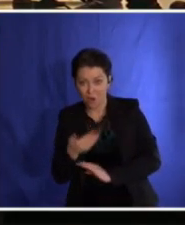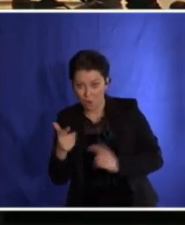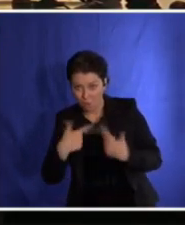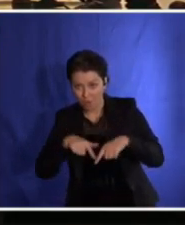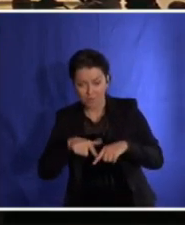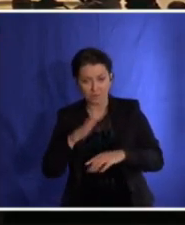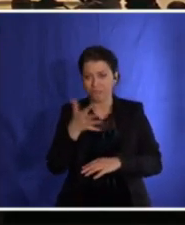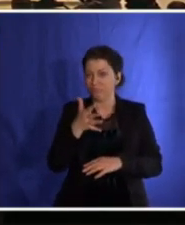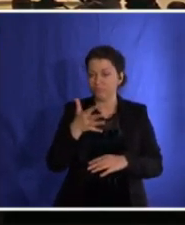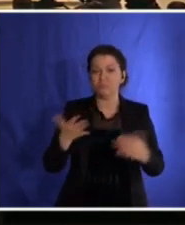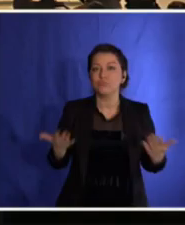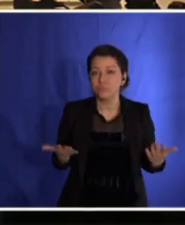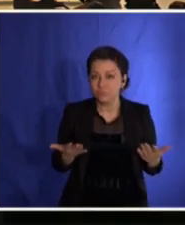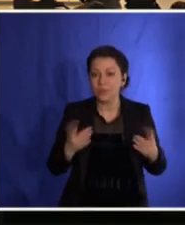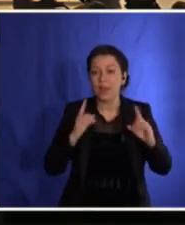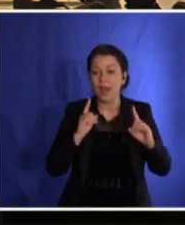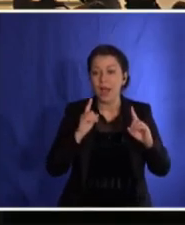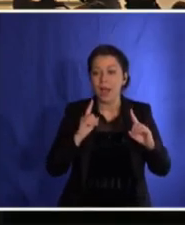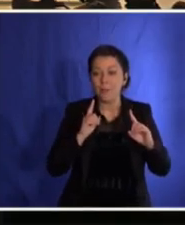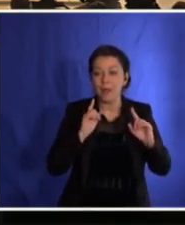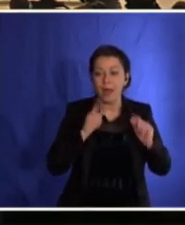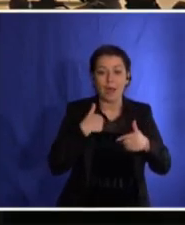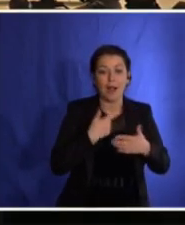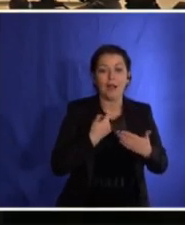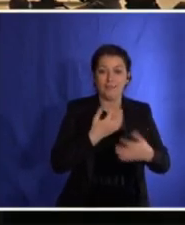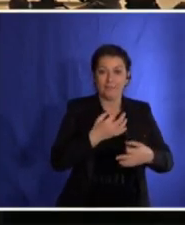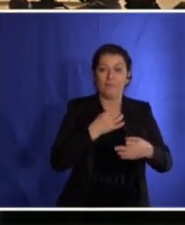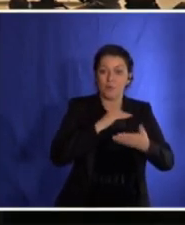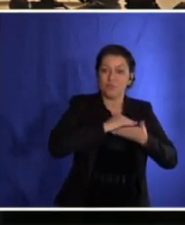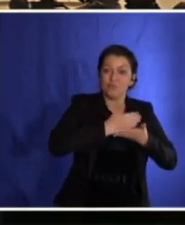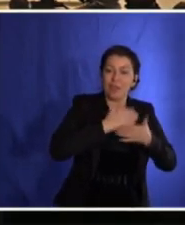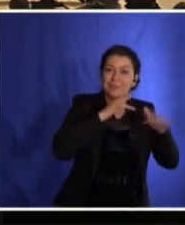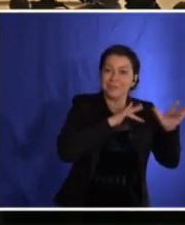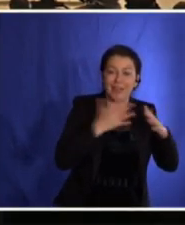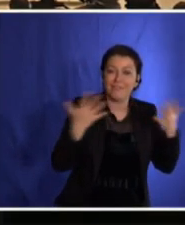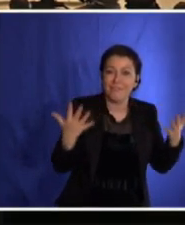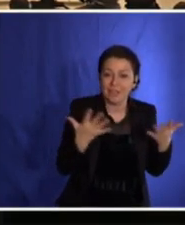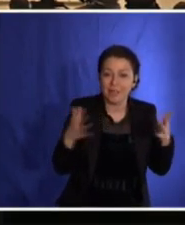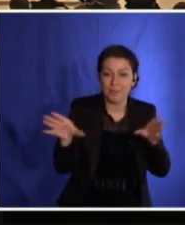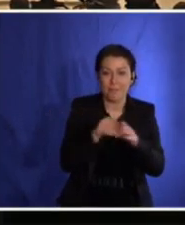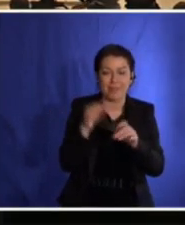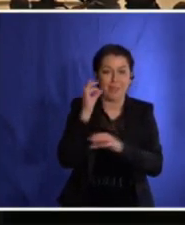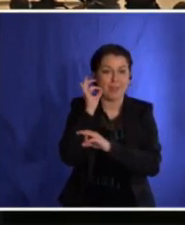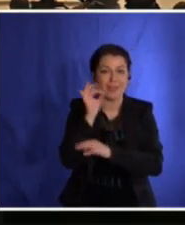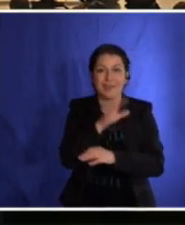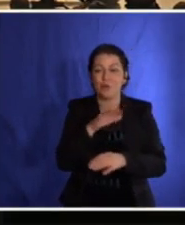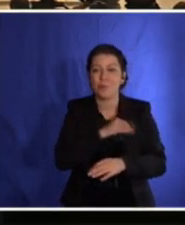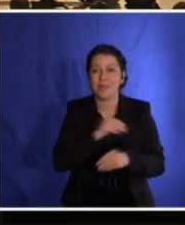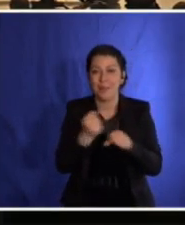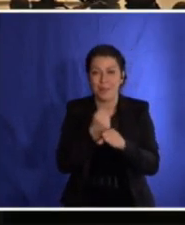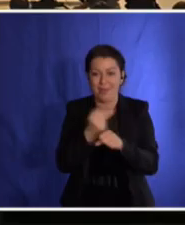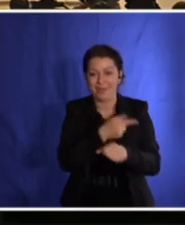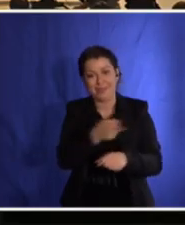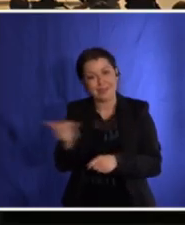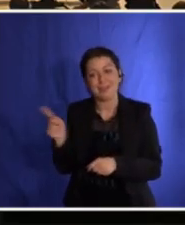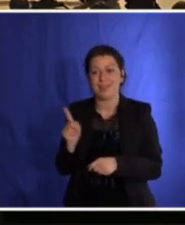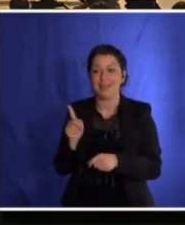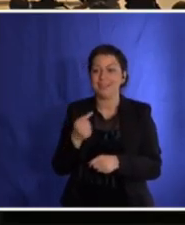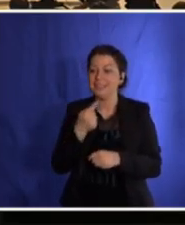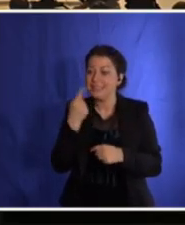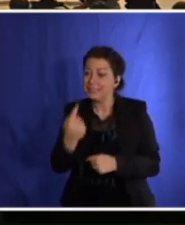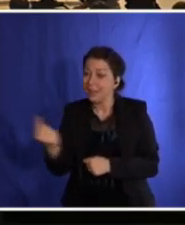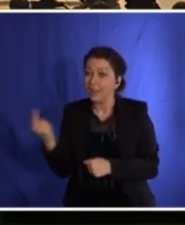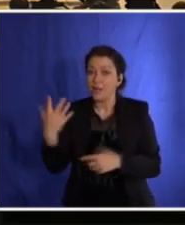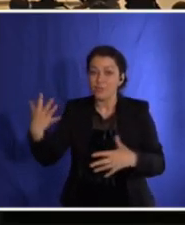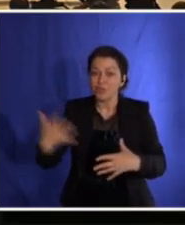dressieren. Aber wir haben einen Schatz und das sind unsere Mitarbeiterinnen und Mitarbeiter. Die schaffen uns den Vorsprung, den wir